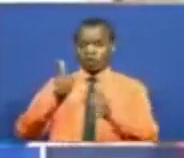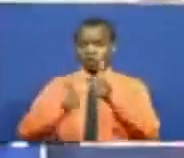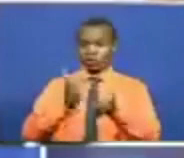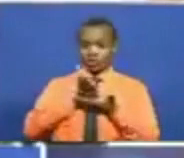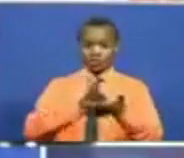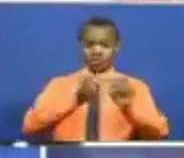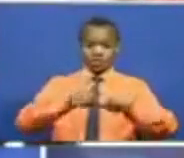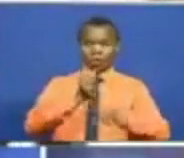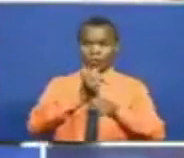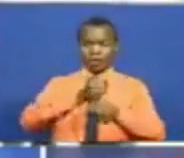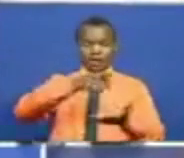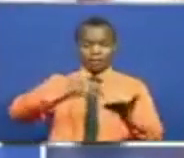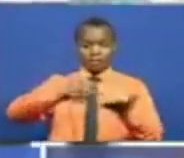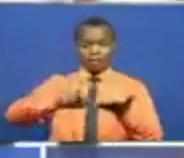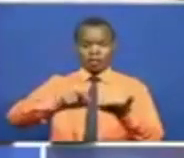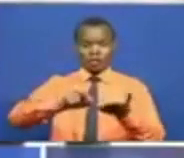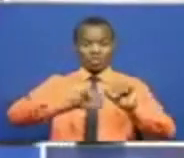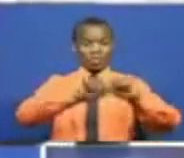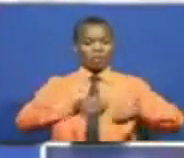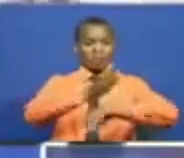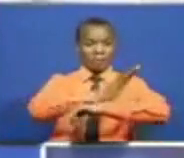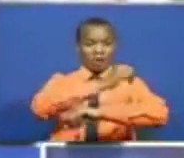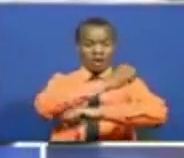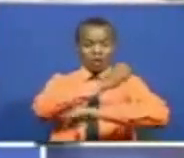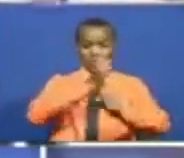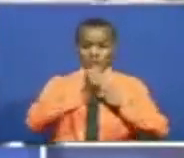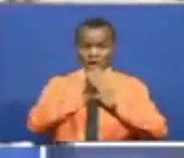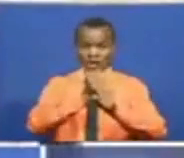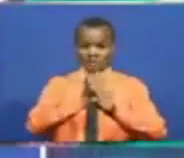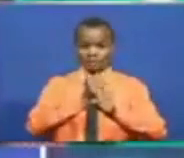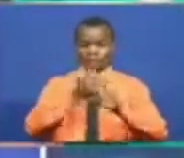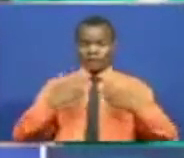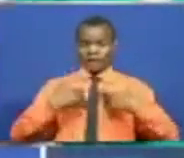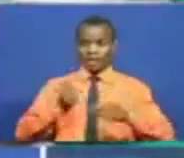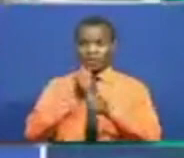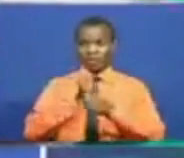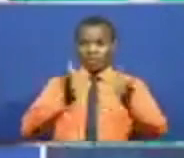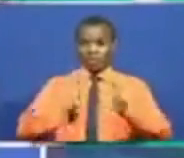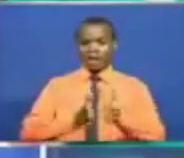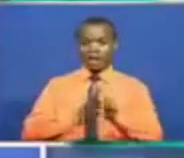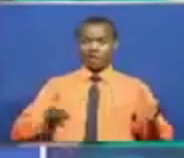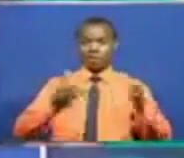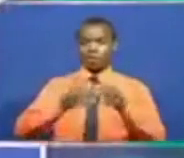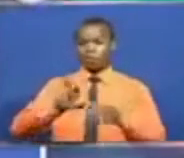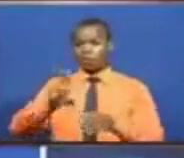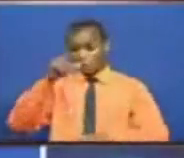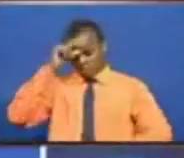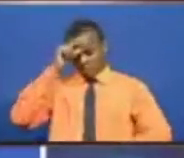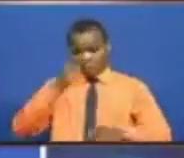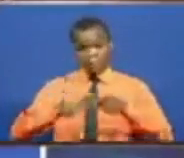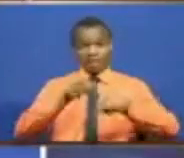kutiwa saini kwa mkataba wa kurejea kazini baina ya wahudumu hao wa afya na viwango viwili vya serikali kukosa